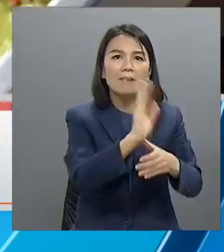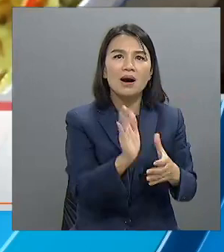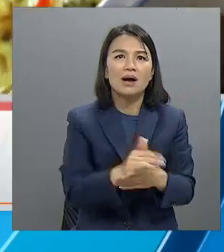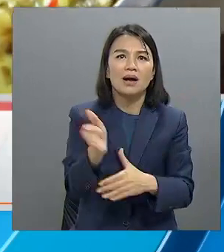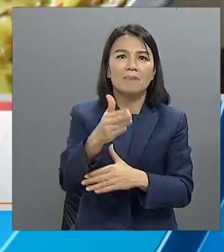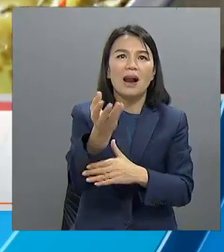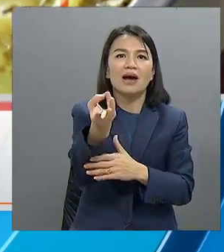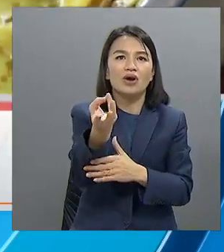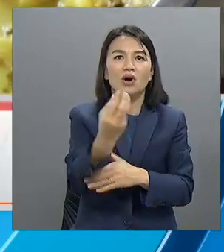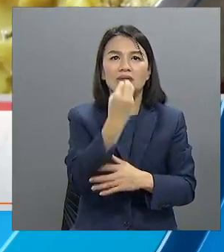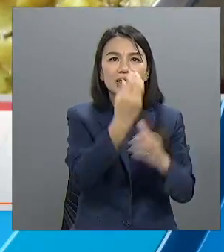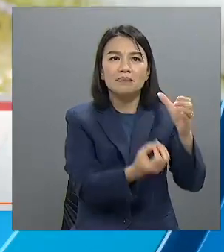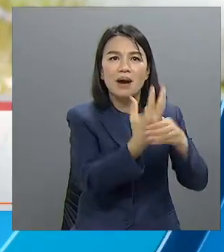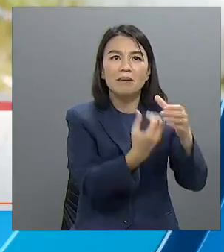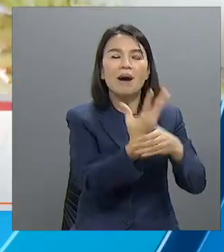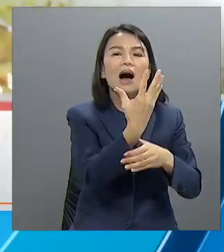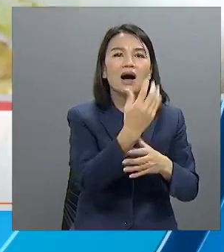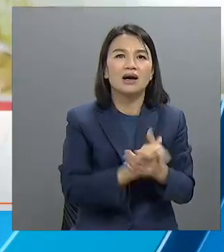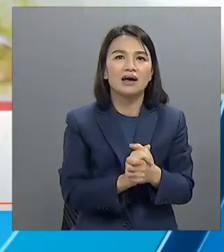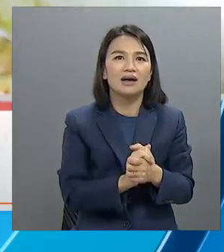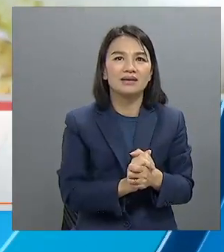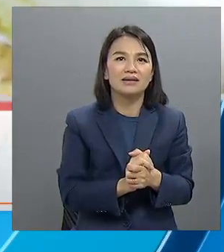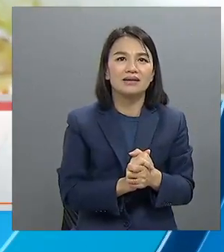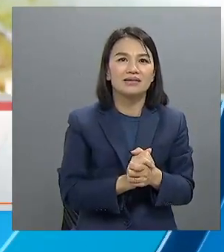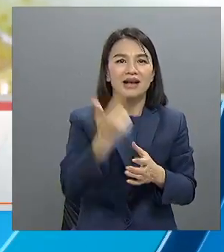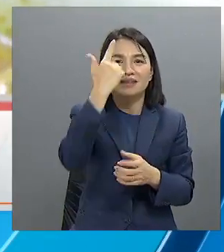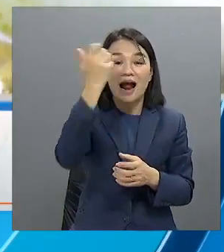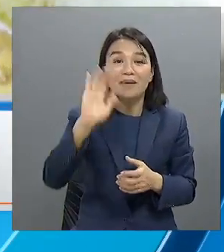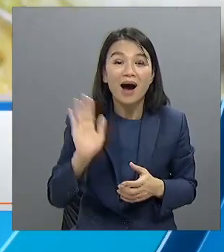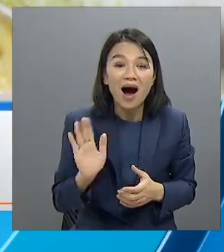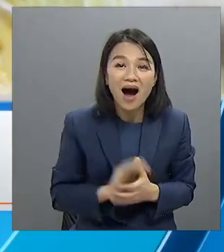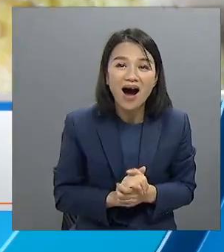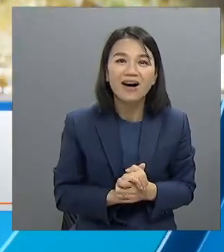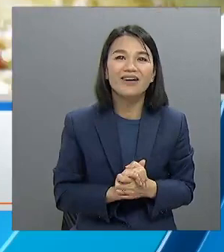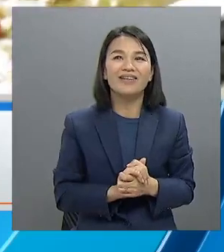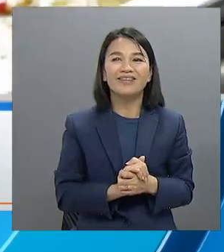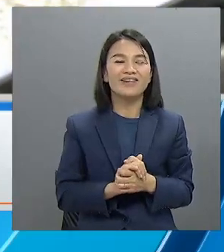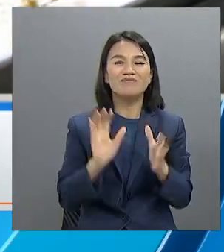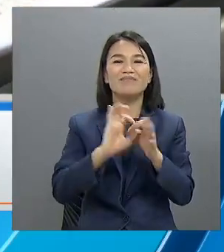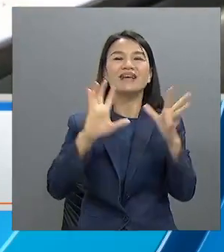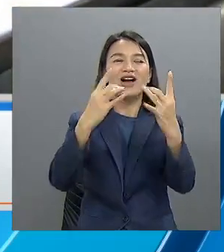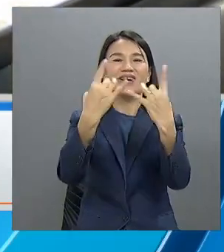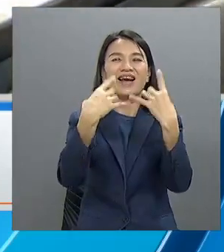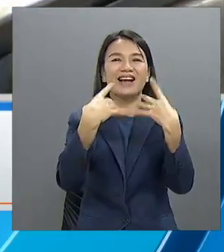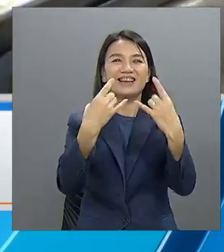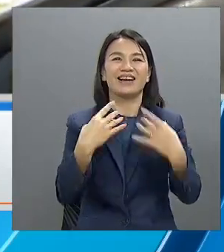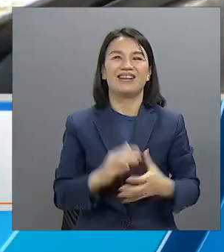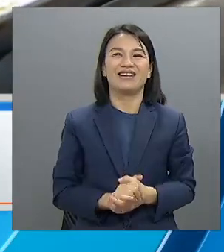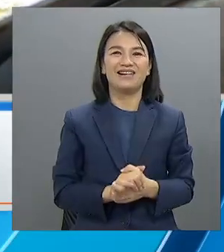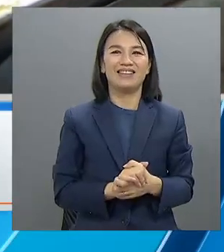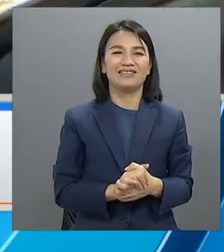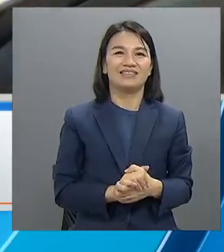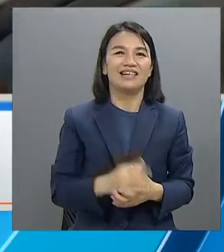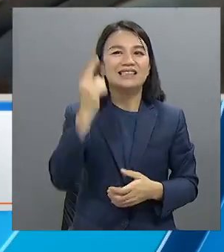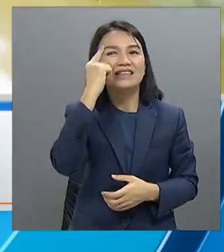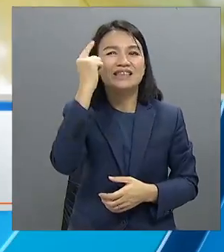ผักเยอะกว่าเลยไม่ค่อยฉลาดนี่รู้จะเกี่ยวกันหรือเปล่า ไม่ใช่ไม่ใช่ น้องเล่นตัวเองน้องเล่นตัวเองก่อน ผมก็กำลังนั่งคิดอยู่ถ้าเกิดว่